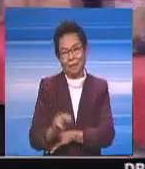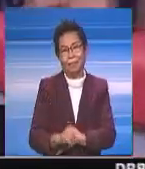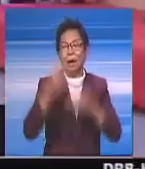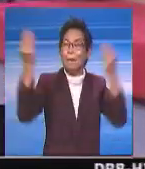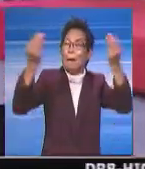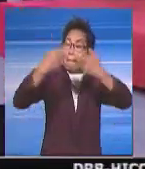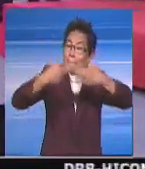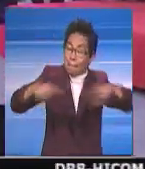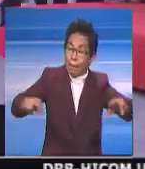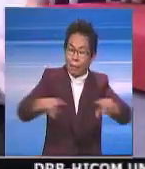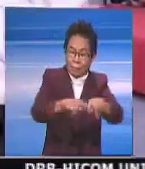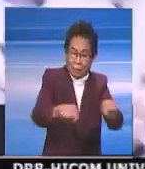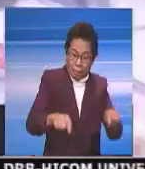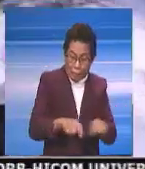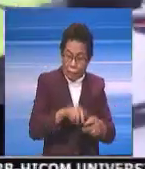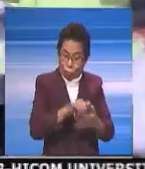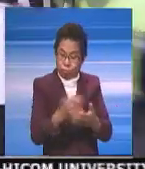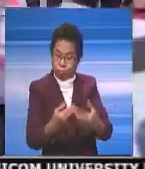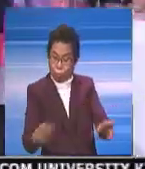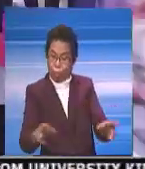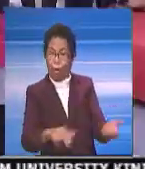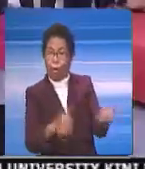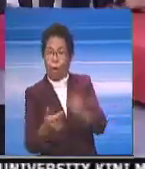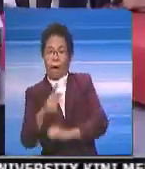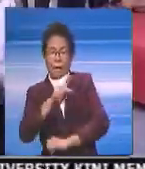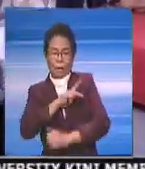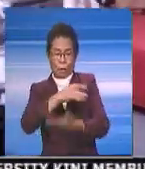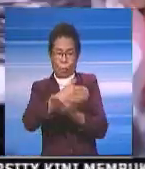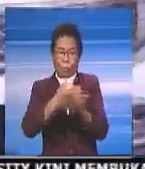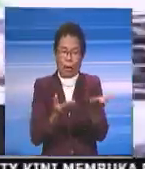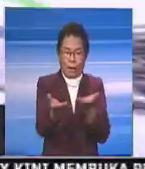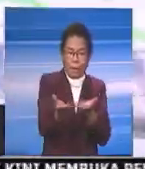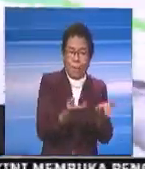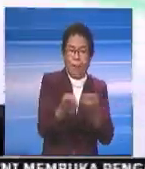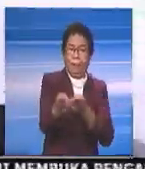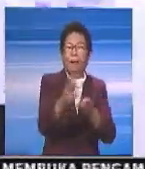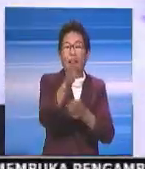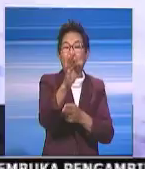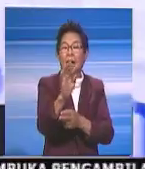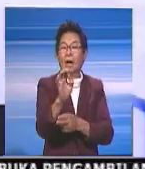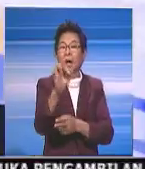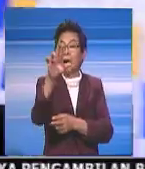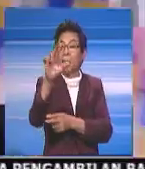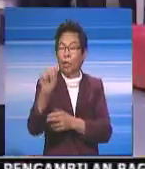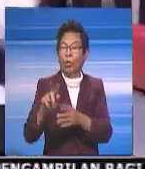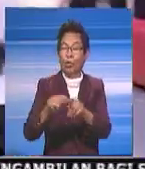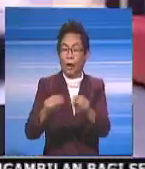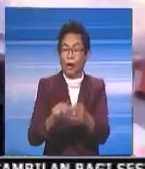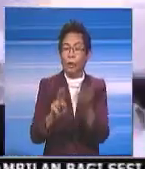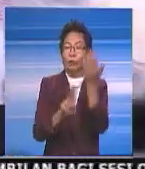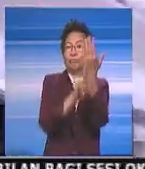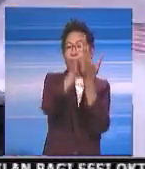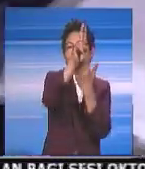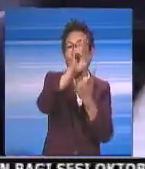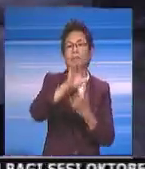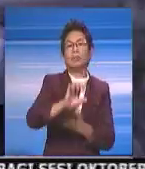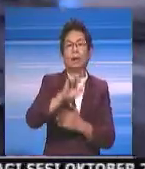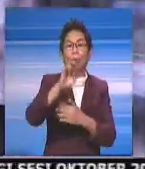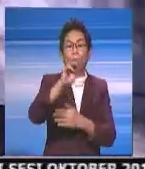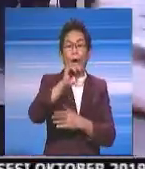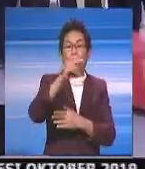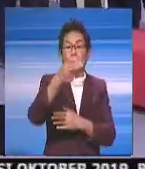Majlis perasmian di lokasi itu disempurnakan Ketua Bahagian Khidmat Pengurusan Felcra Berhad Wilayah Utara, Muhammad Syauqi